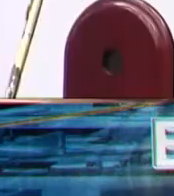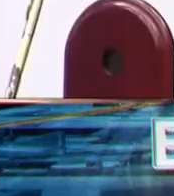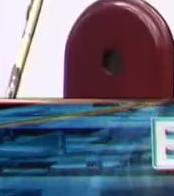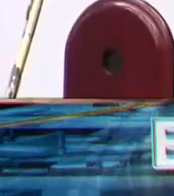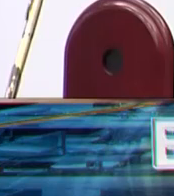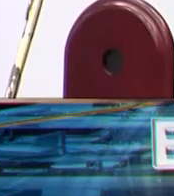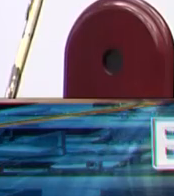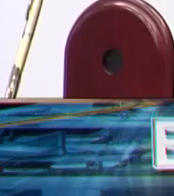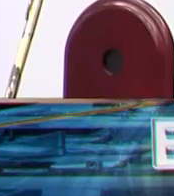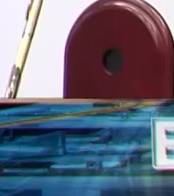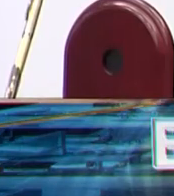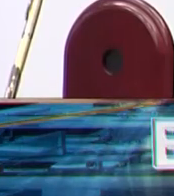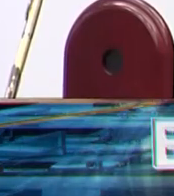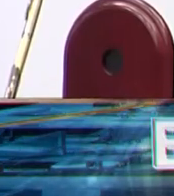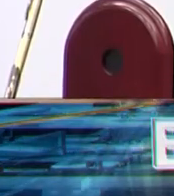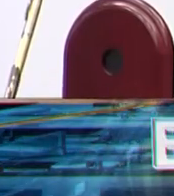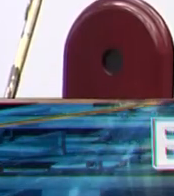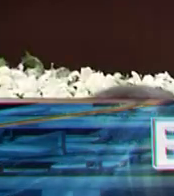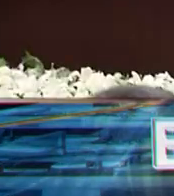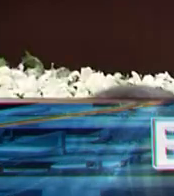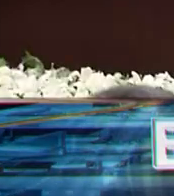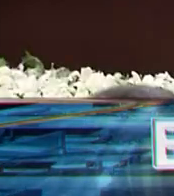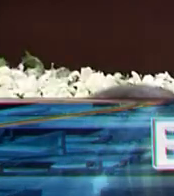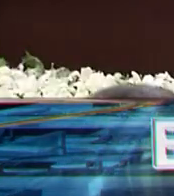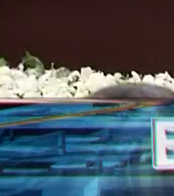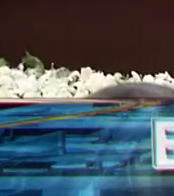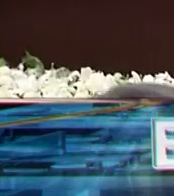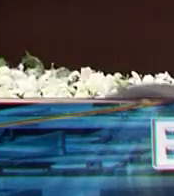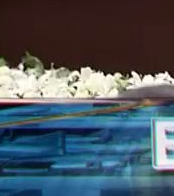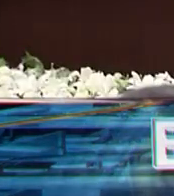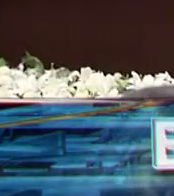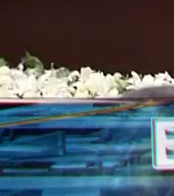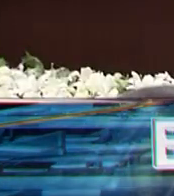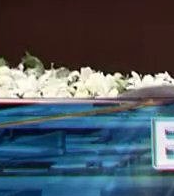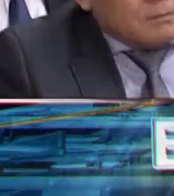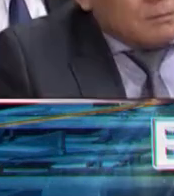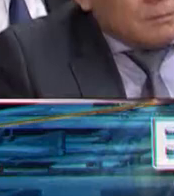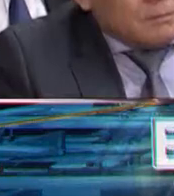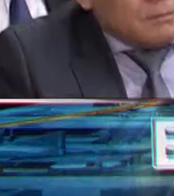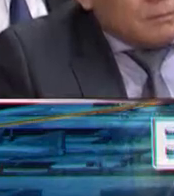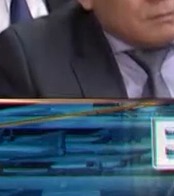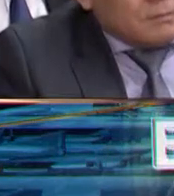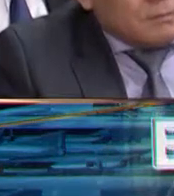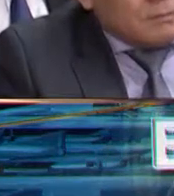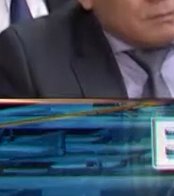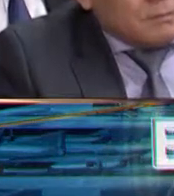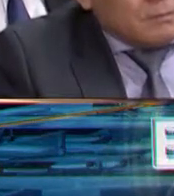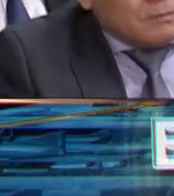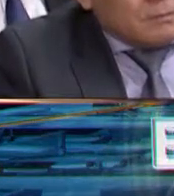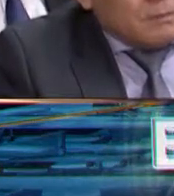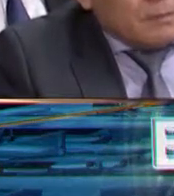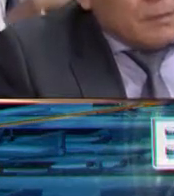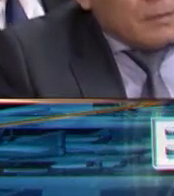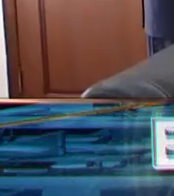Кадрлық тағайындау. Бүгін облыс әкімінің өкімімен Серік Тұрдалиев облыс әкімінің орынбасары қызметіне, Төлеген Сәрсенбаев әкім аппаратына